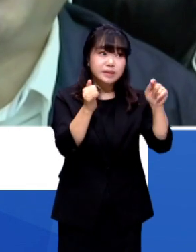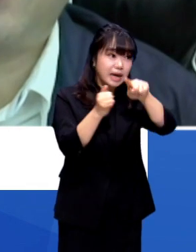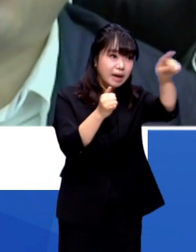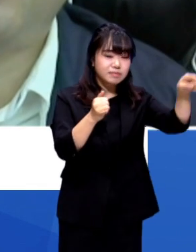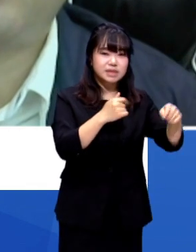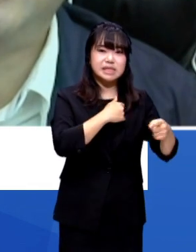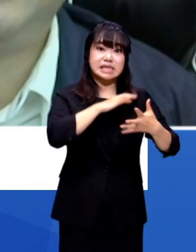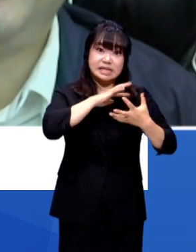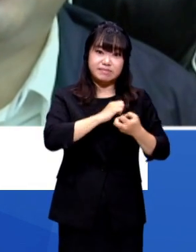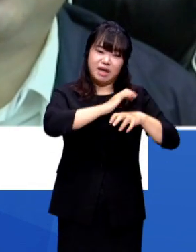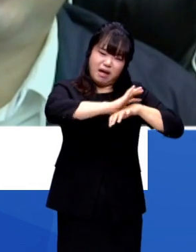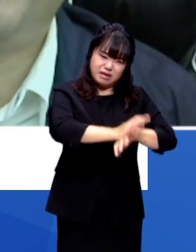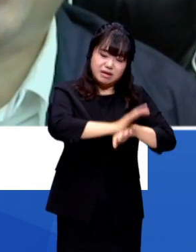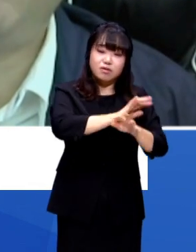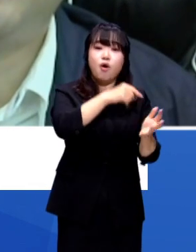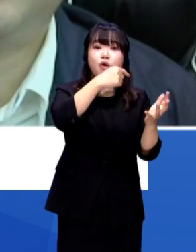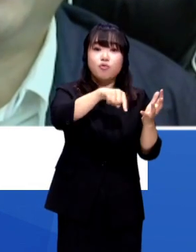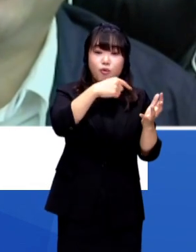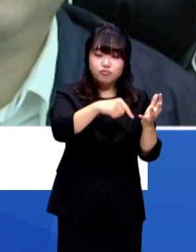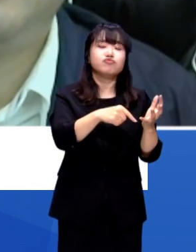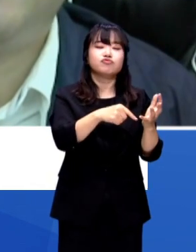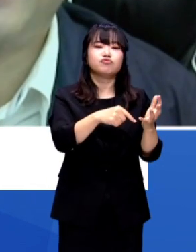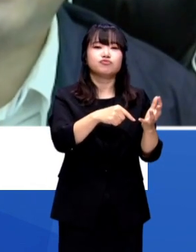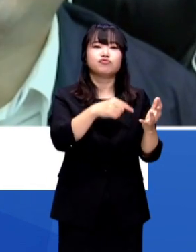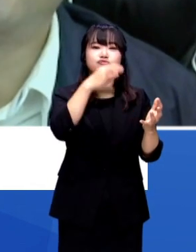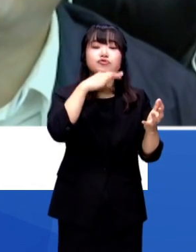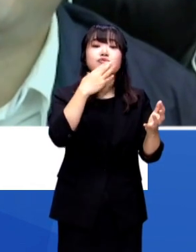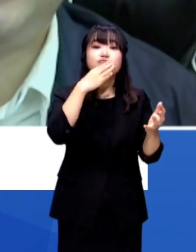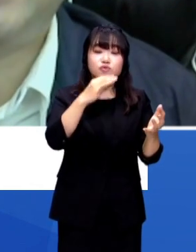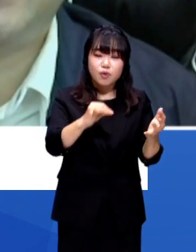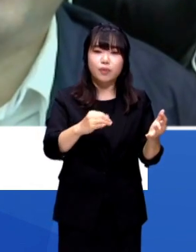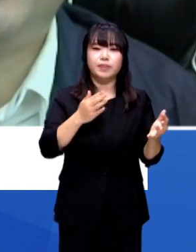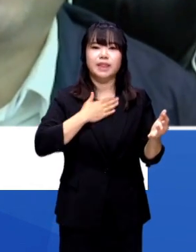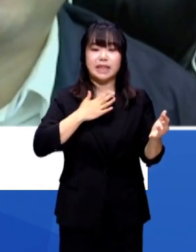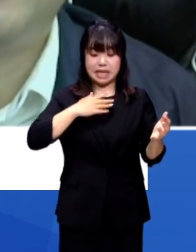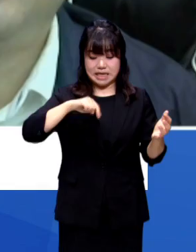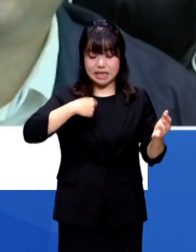다들 많이 받고 관심이 있으셔서 이번에 해주셨지만 내가 도울 수